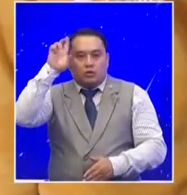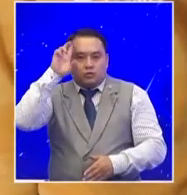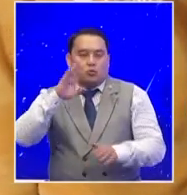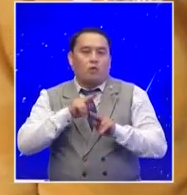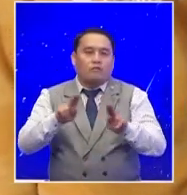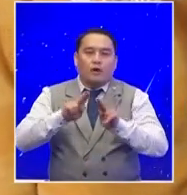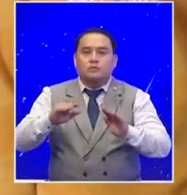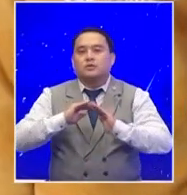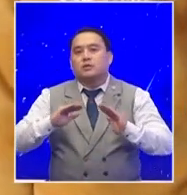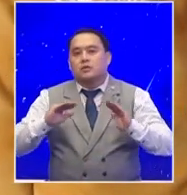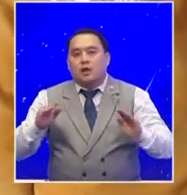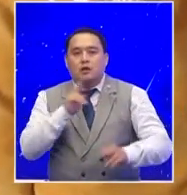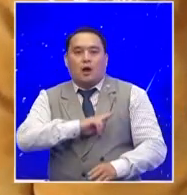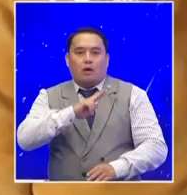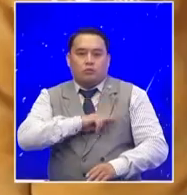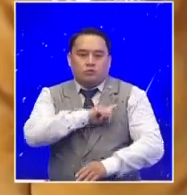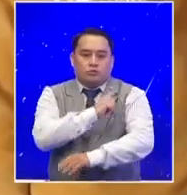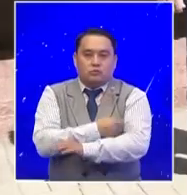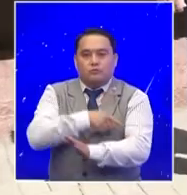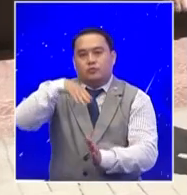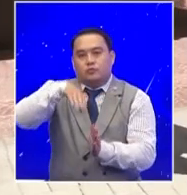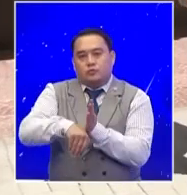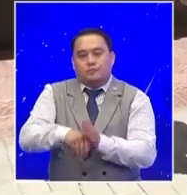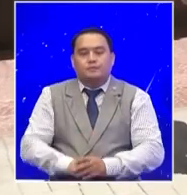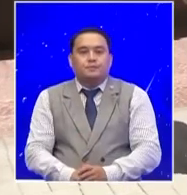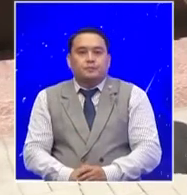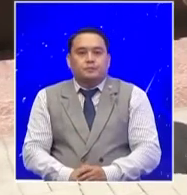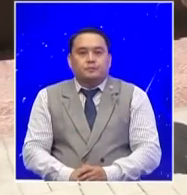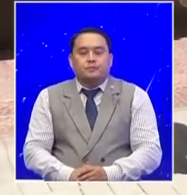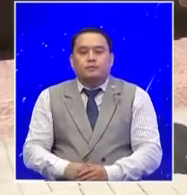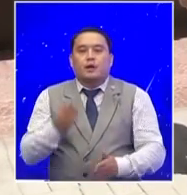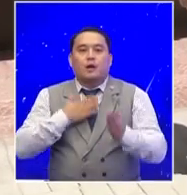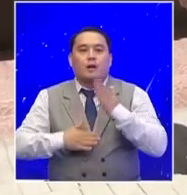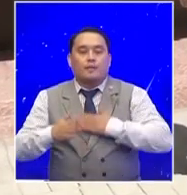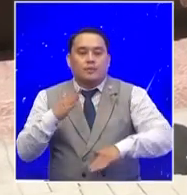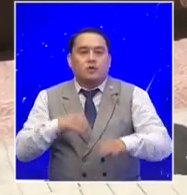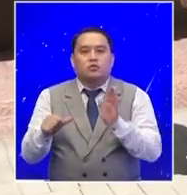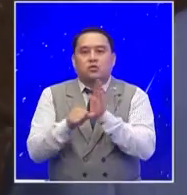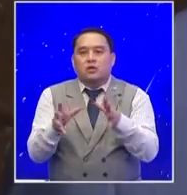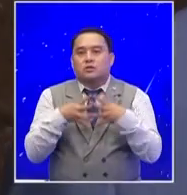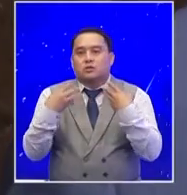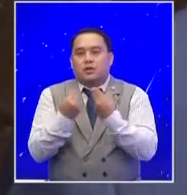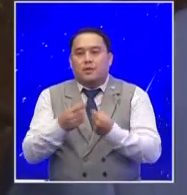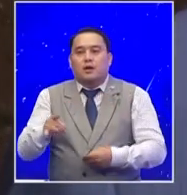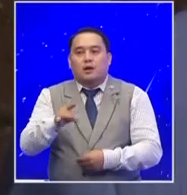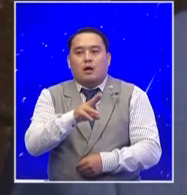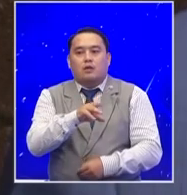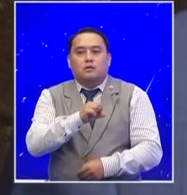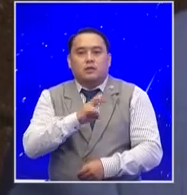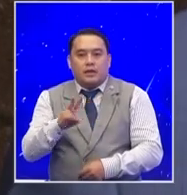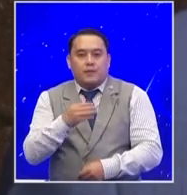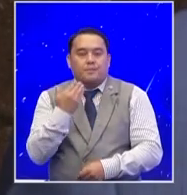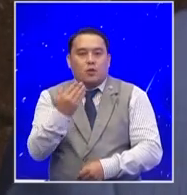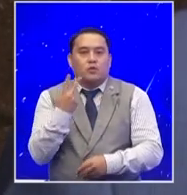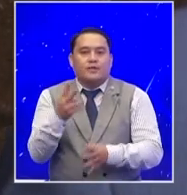на воспитании детей и работать, не покладая рук. Долгожданные квадратные метры получили и 6 семей в южном микрорайоне Каскелена. Еще